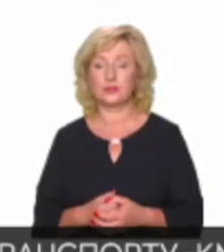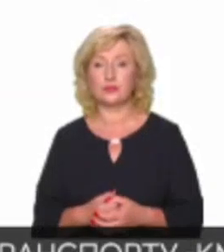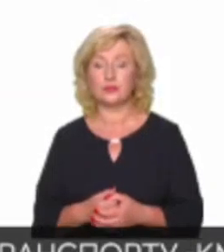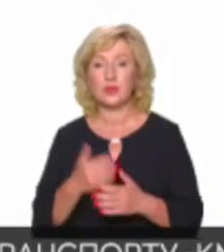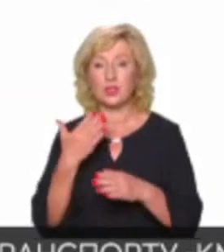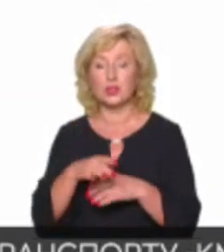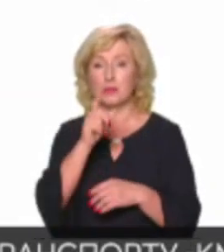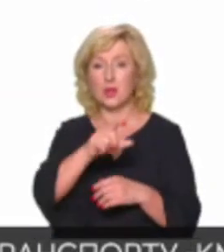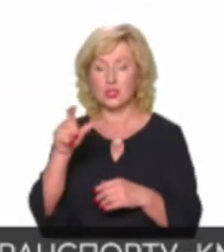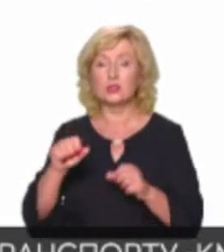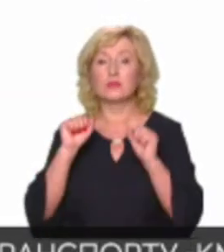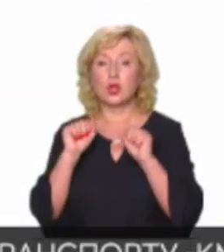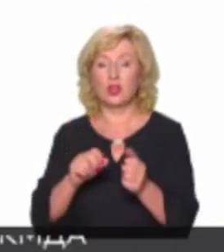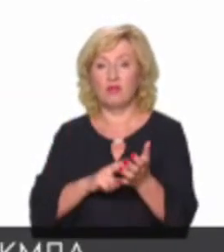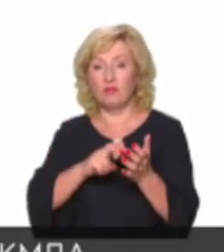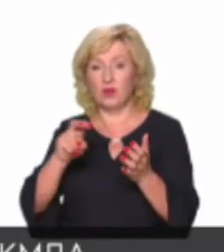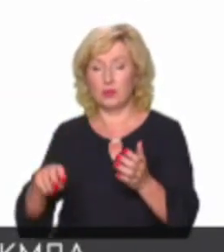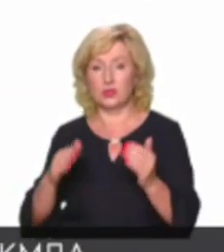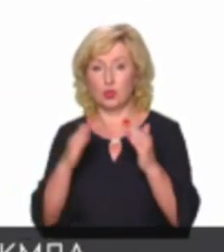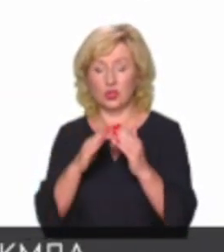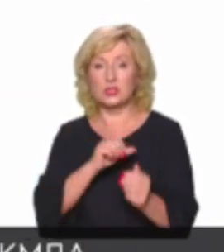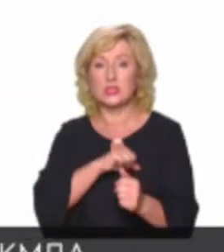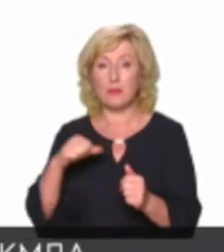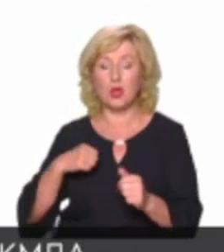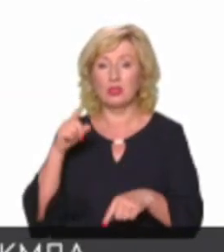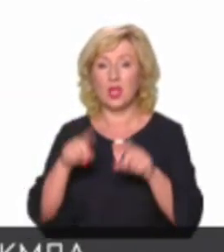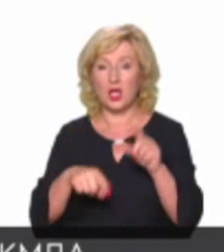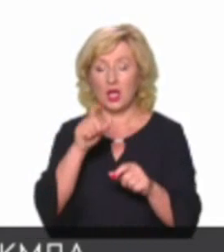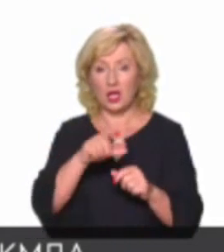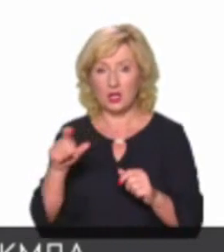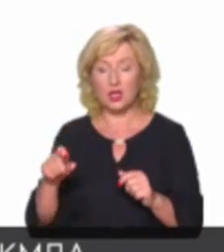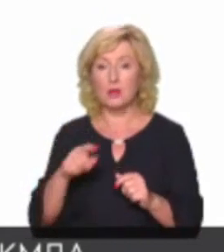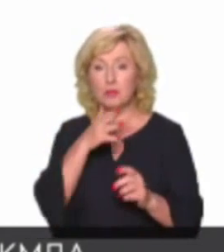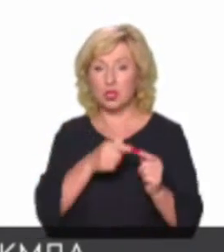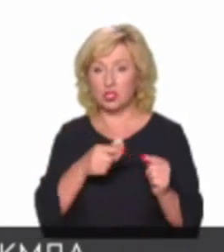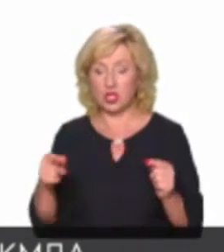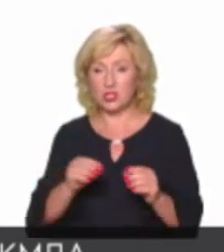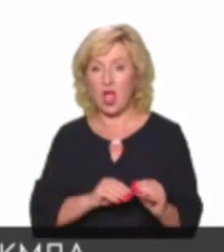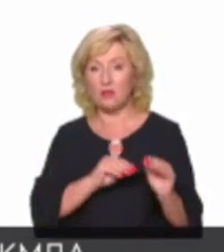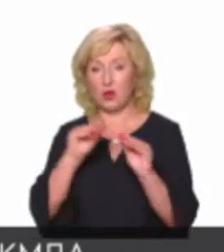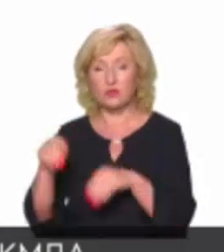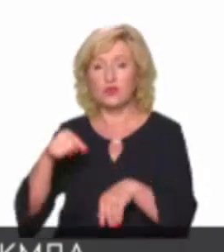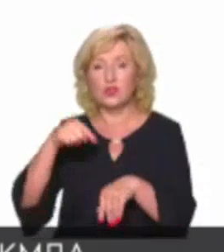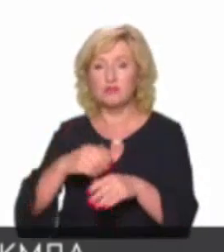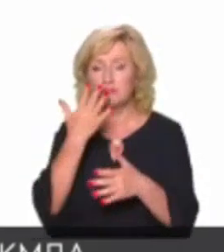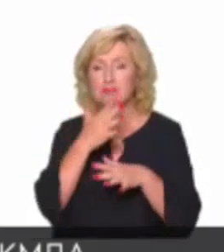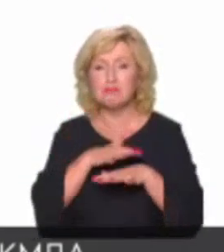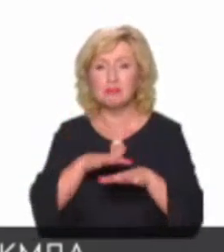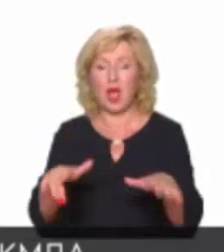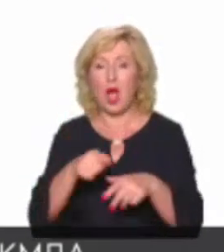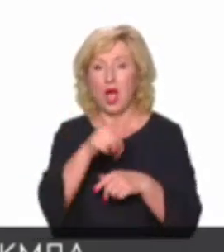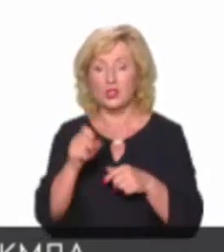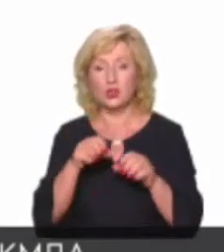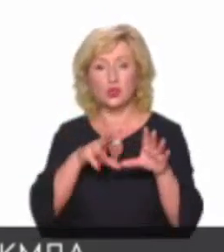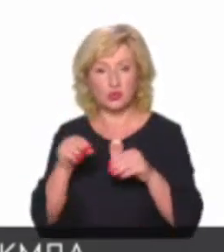Частина мешканців змогли вибратися з будинку самостійно. Дехто із них зазначає, що під час евакуації відчував запах газу. Сусіди